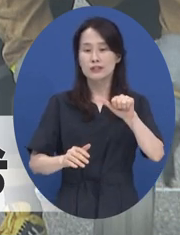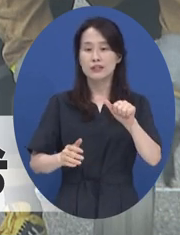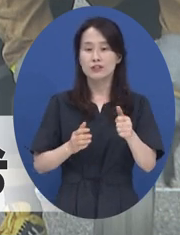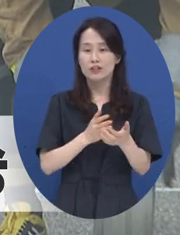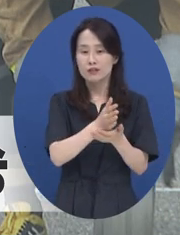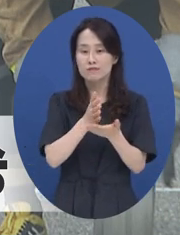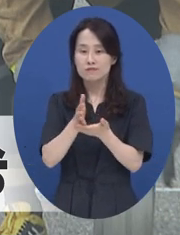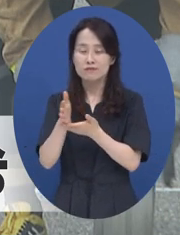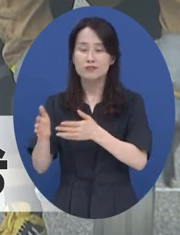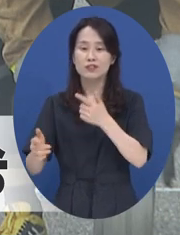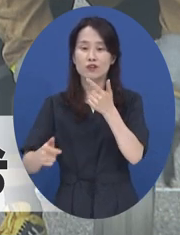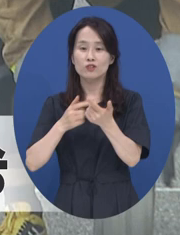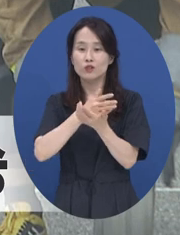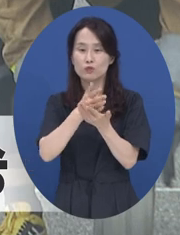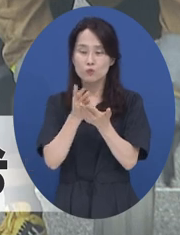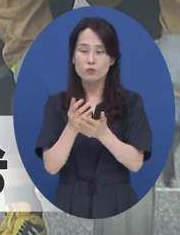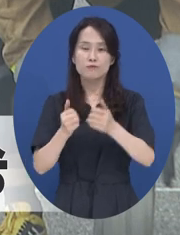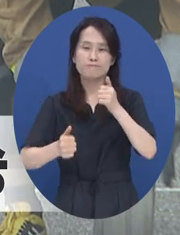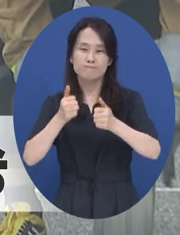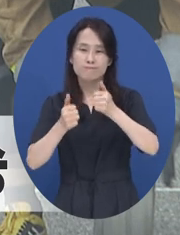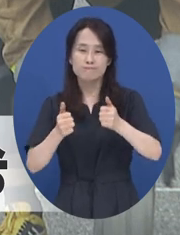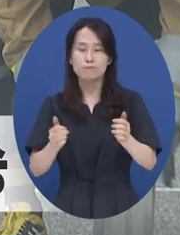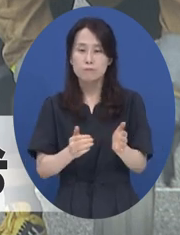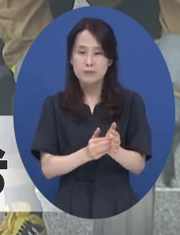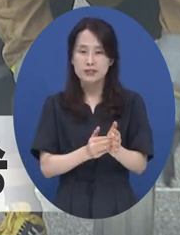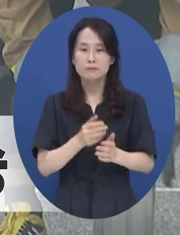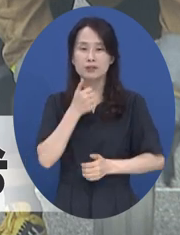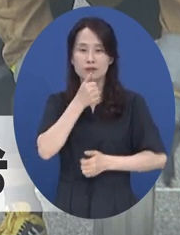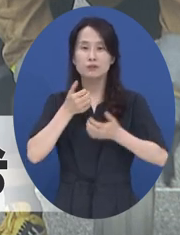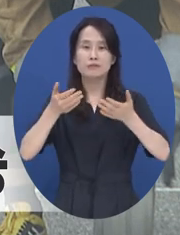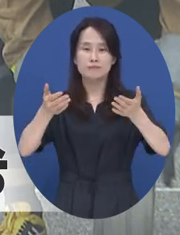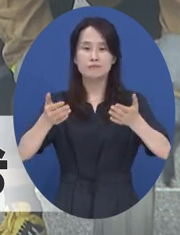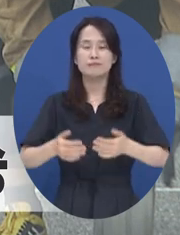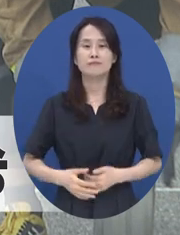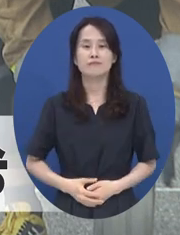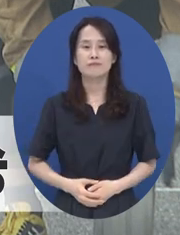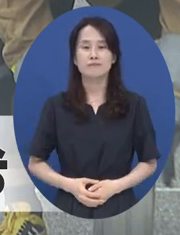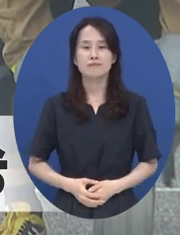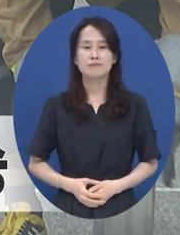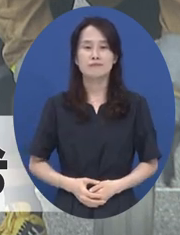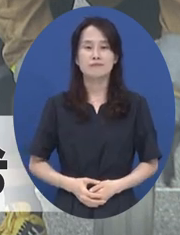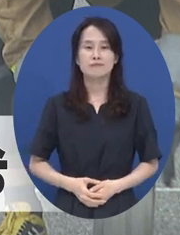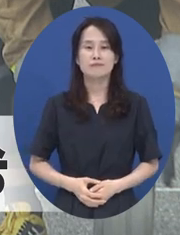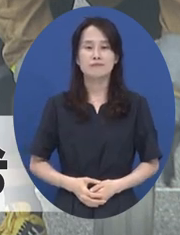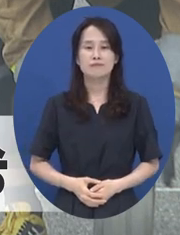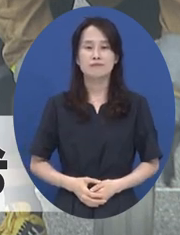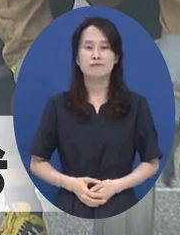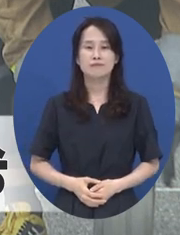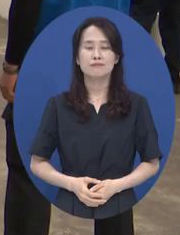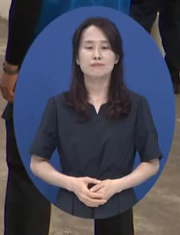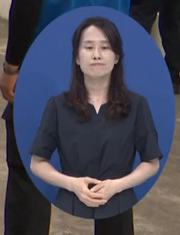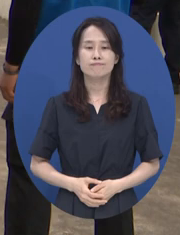선수들은 5개 분야 6개 종목에서 자웅을 겨뤘습니다. 구영세 기자가 현장 취재했습니다.